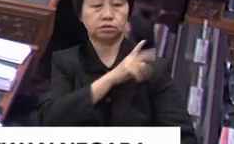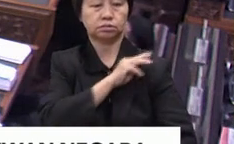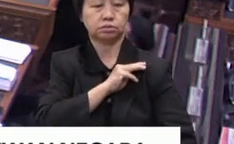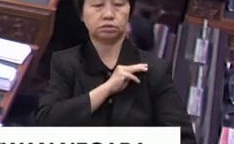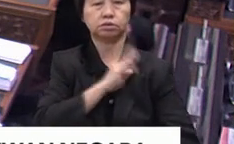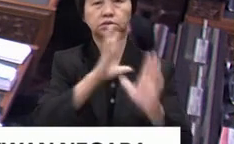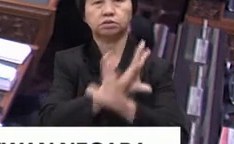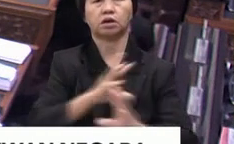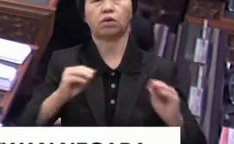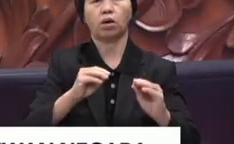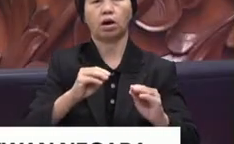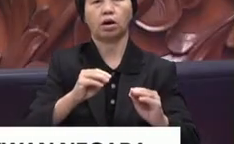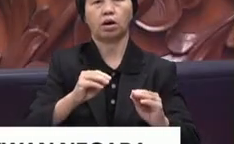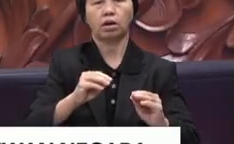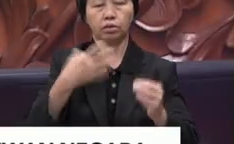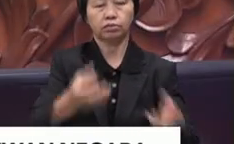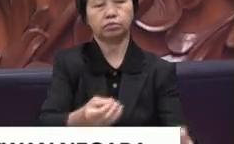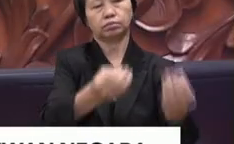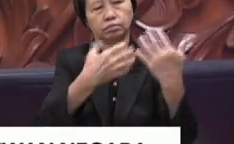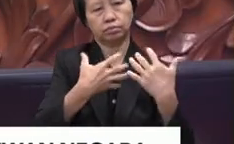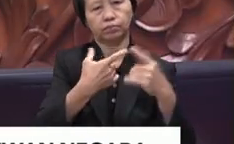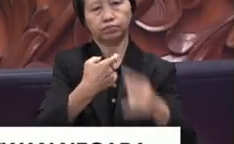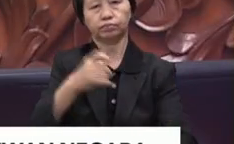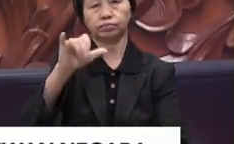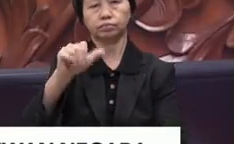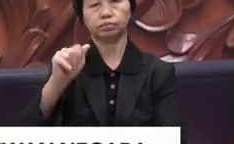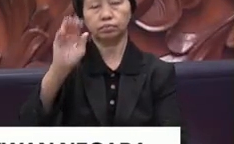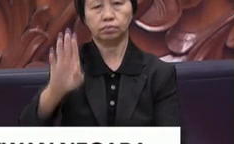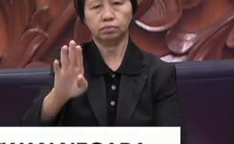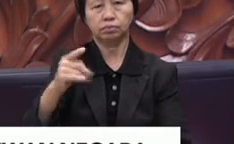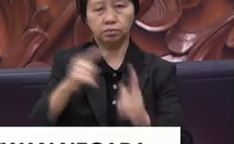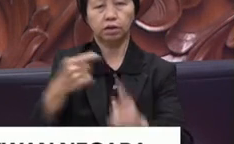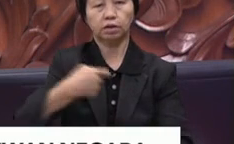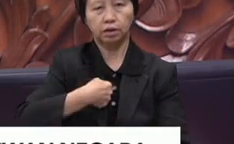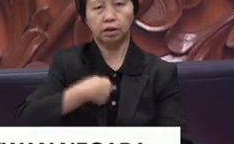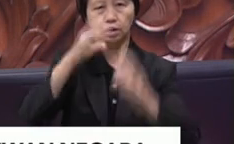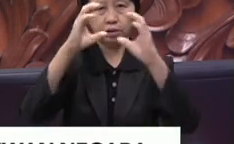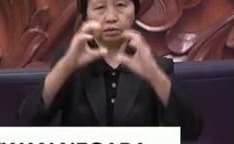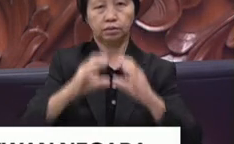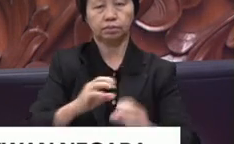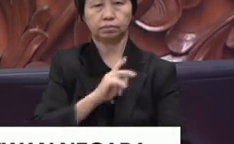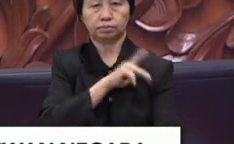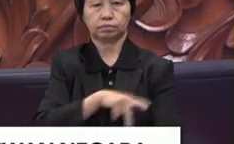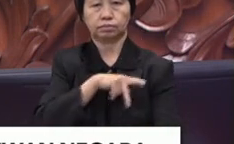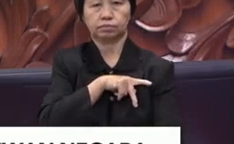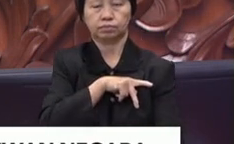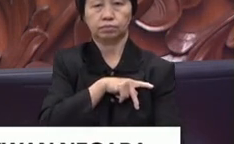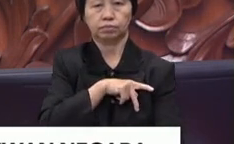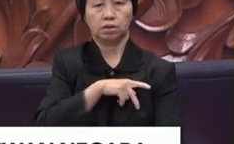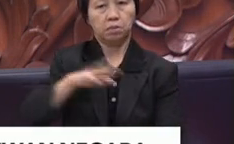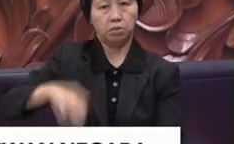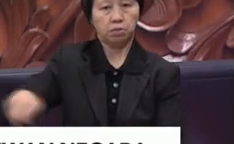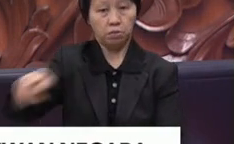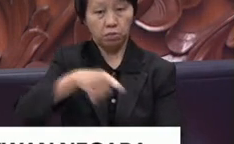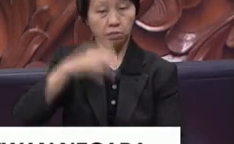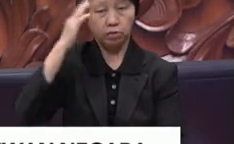yang telah menyampai pesan daripada yang amat Bomat kepada saya secara pribadi yang belum uang tahu